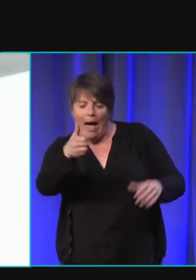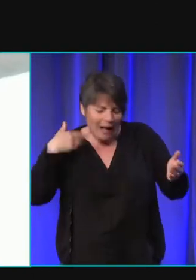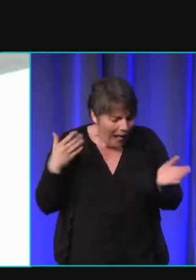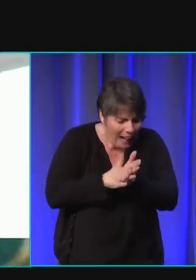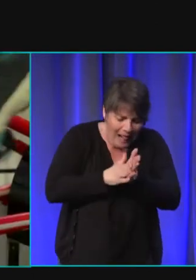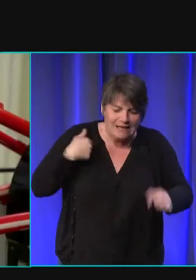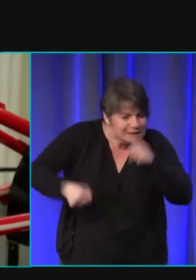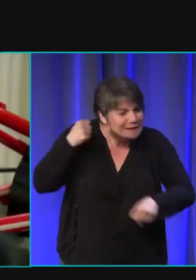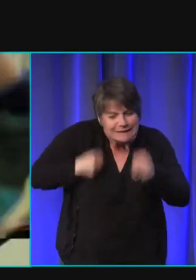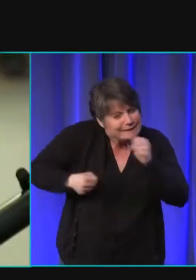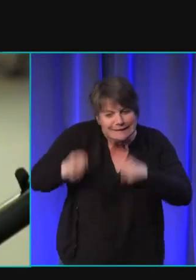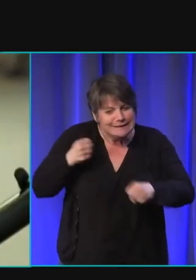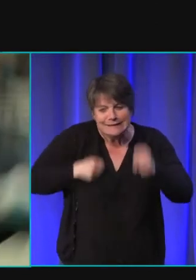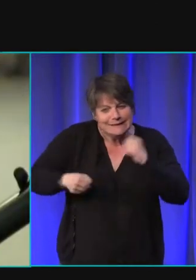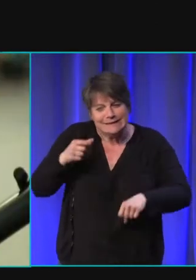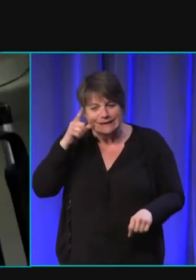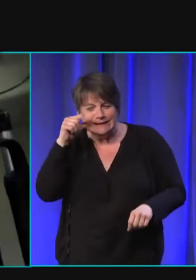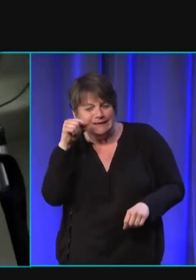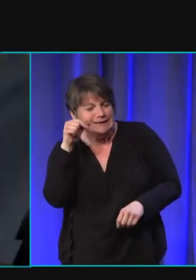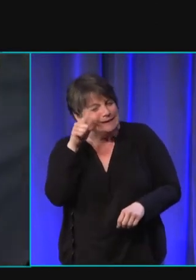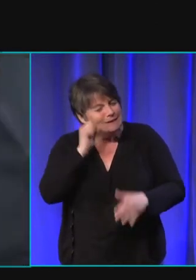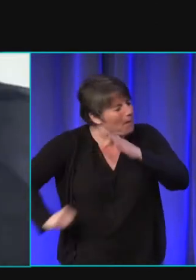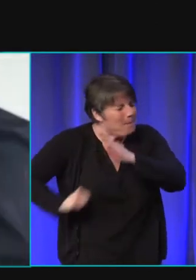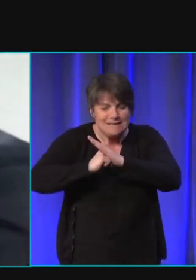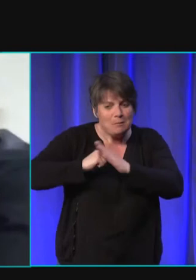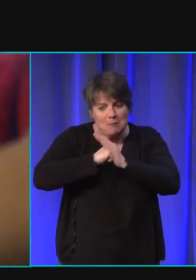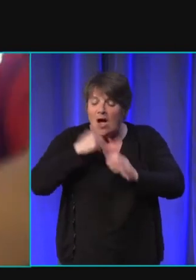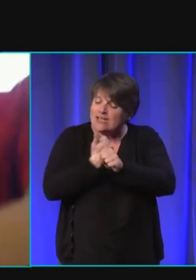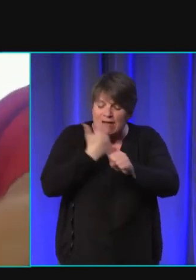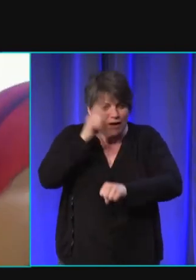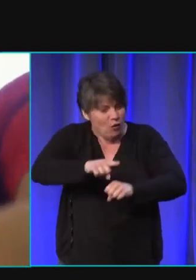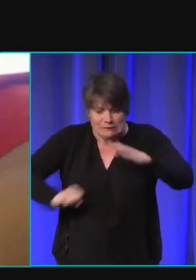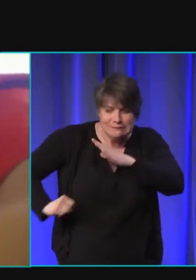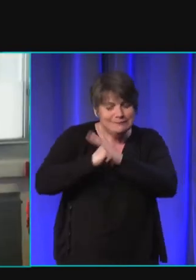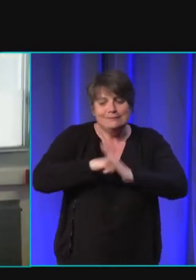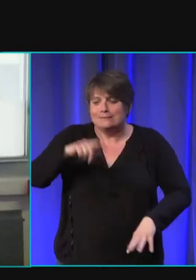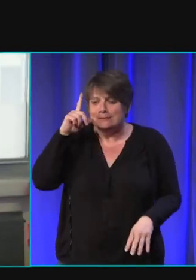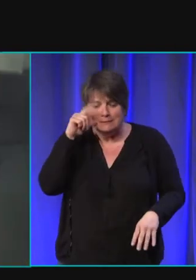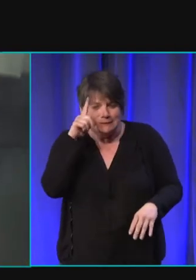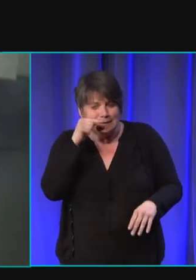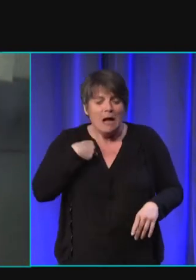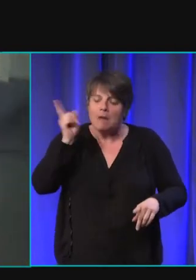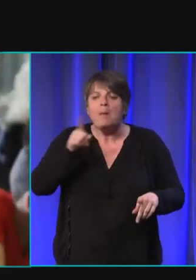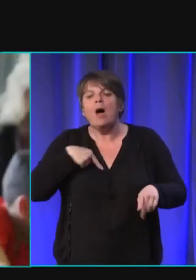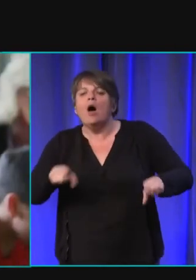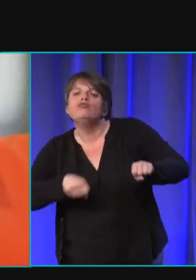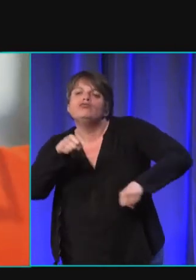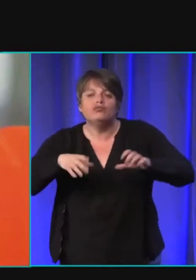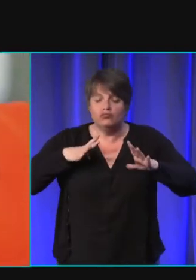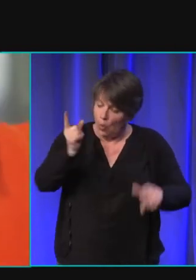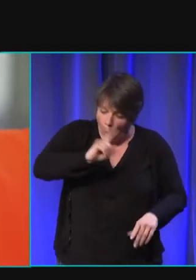3, 2, 1, allez, c'est parti. Alors, il faut vraiment qu'on soit sûr que chacun soit au maximum à chaque sprint. Qu'ils ne s'épargnent pas, qu'ils donnent leur maximum.